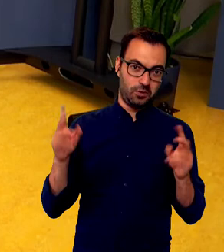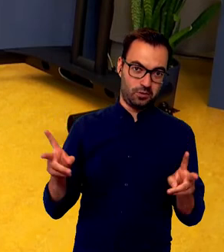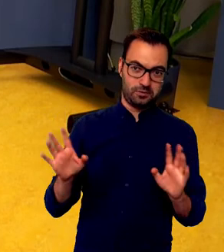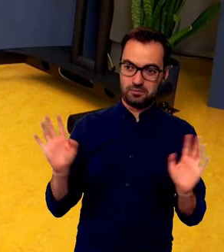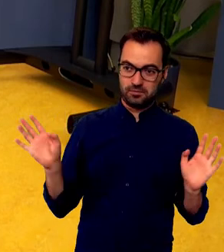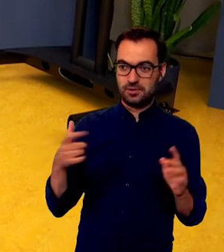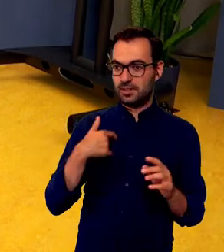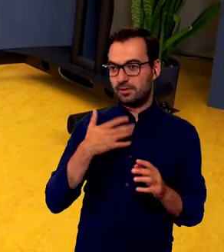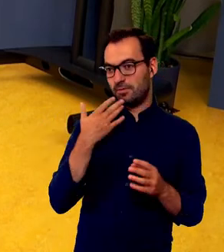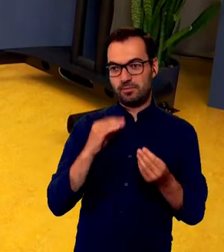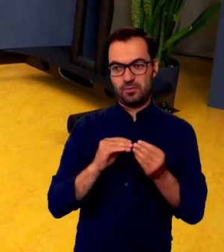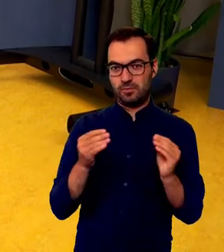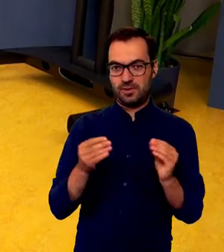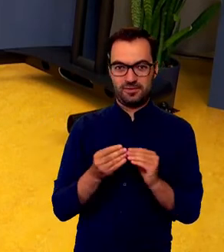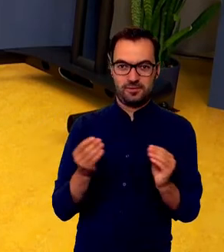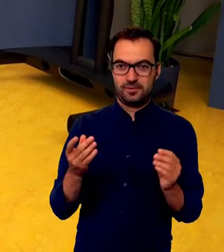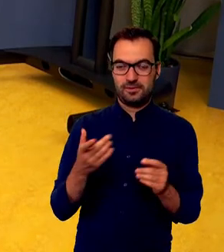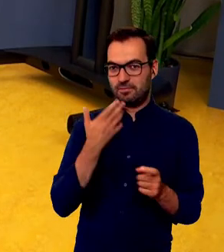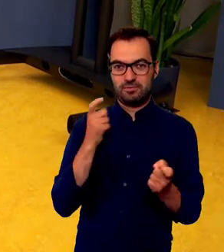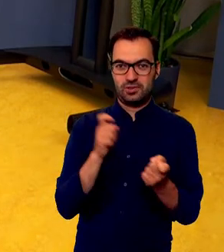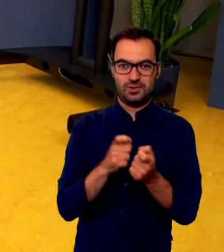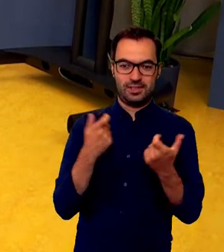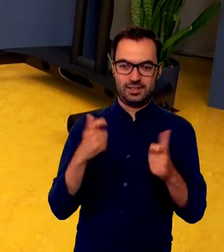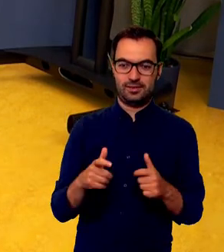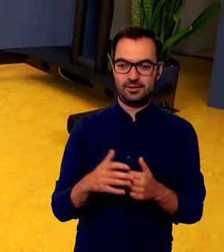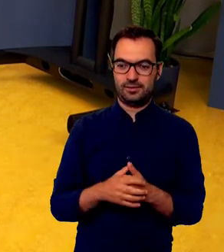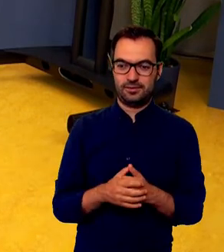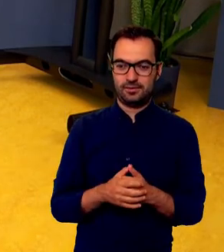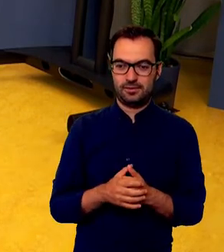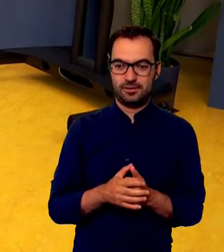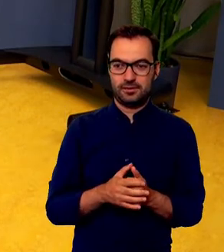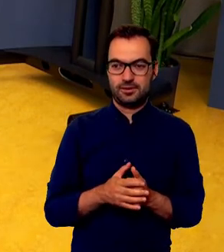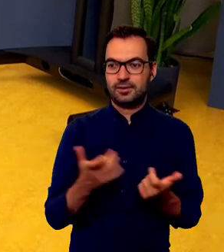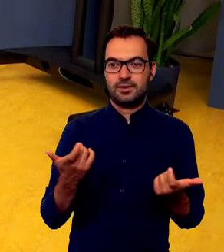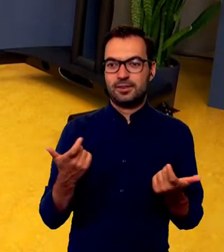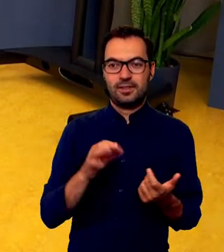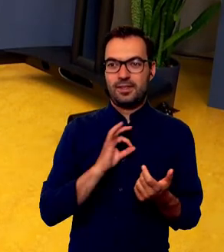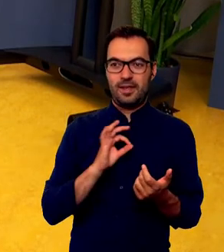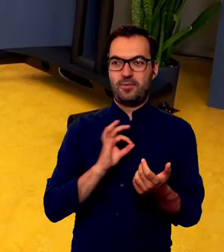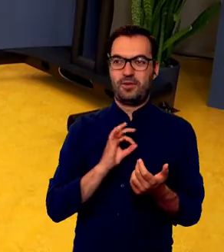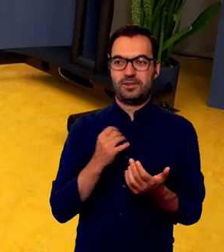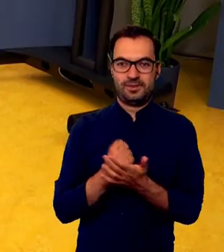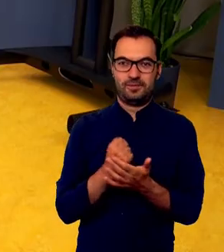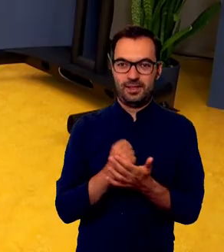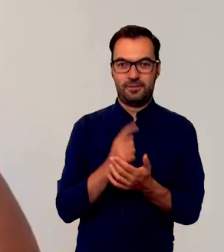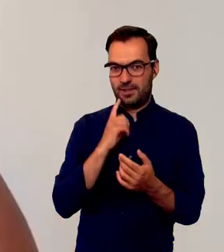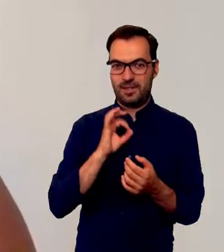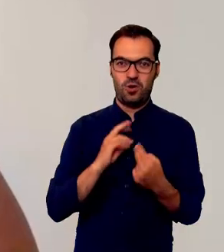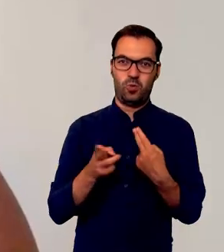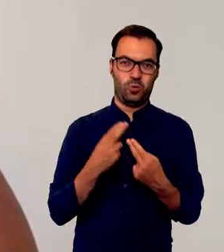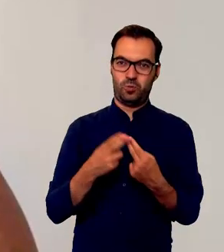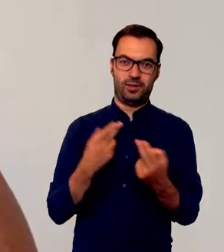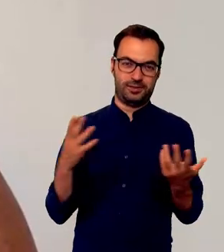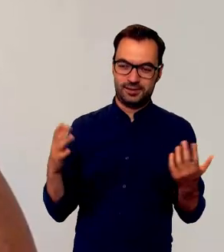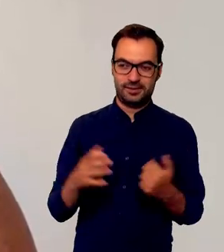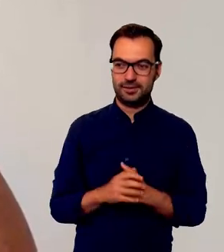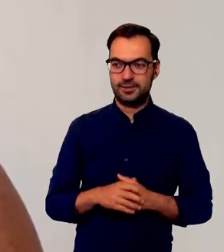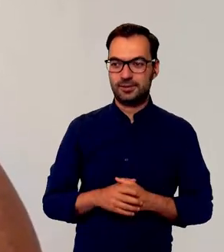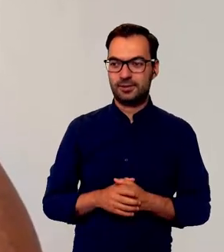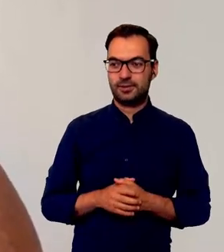ja naprawdę nie mam nic przeciwko temu, przecież to, słuchaj, przecież to nie mój tyłek. To